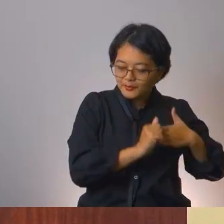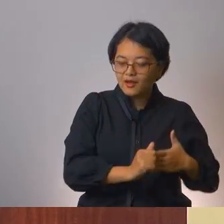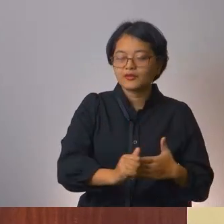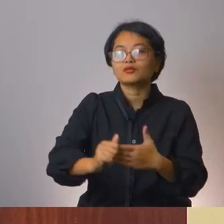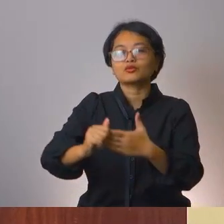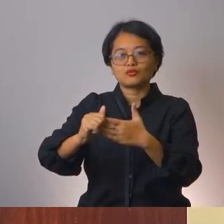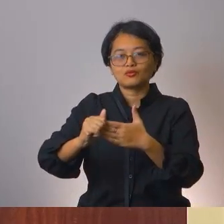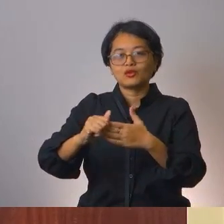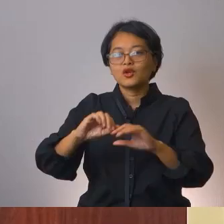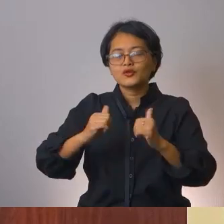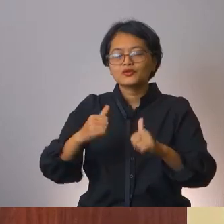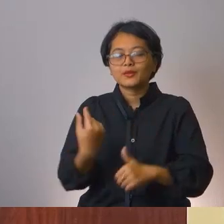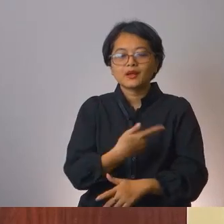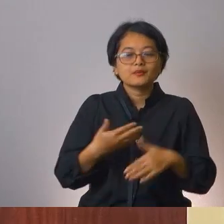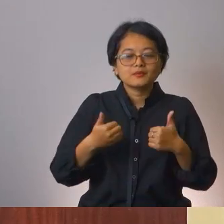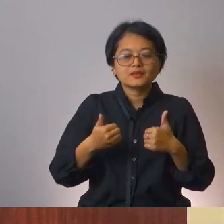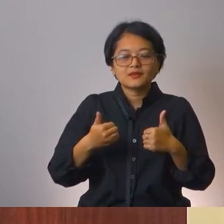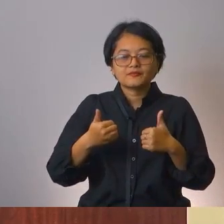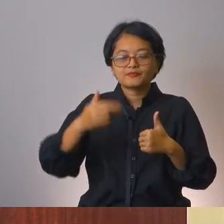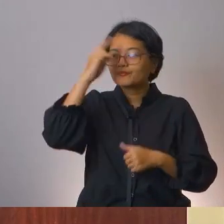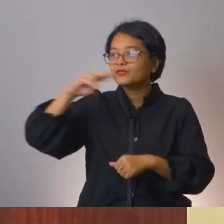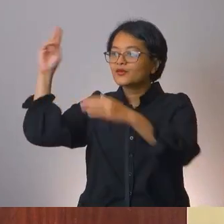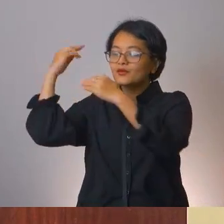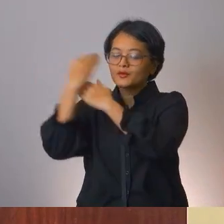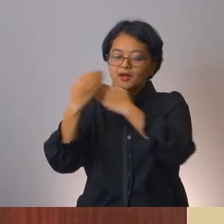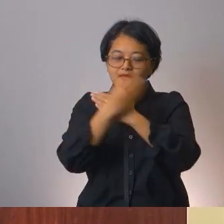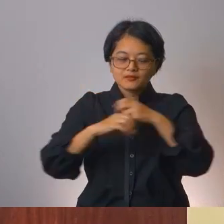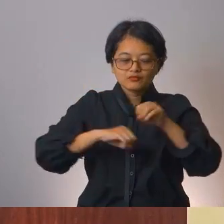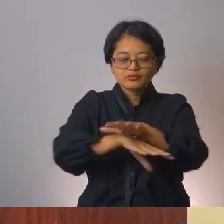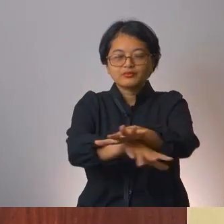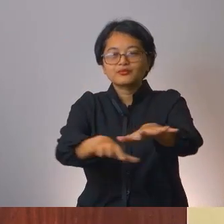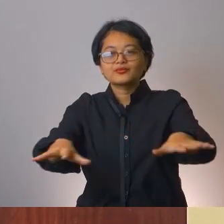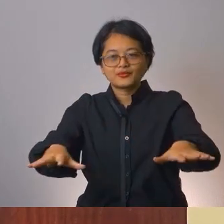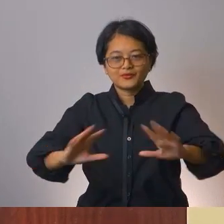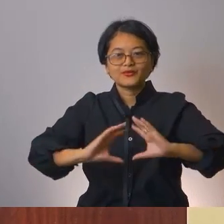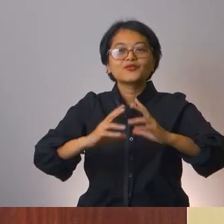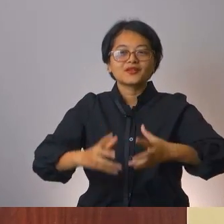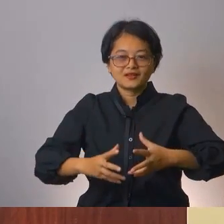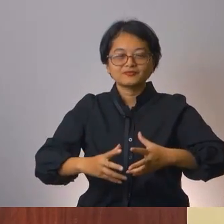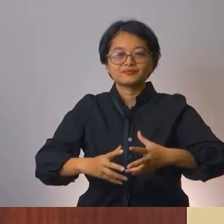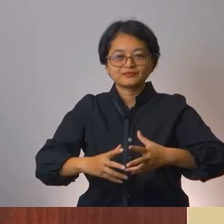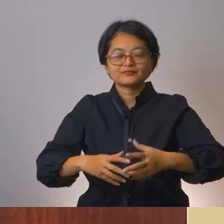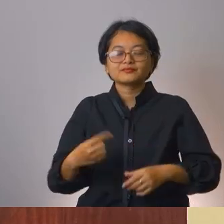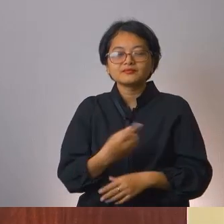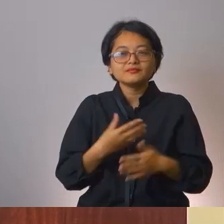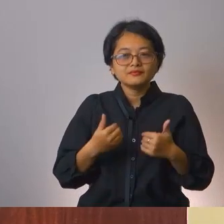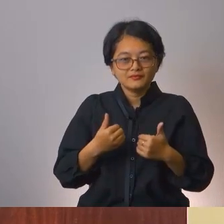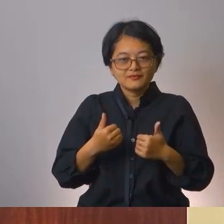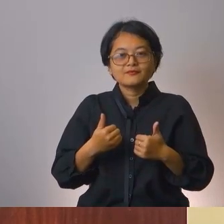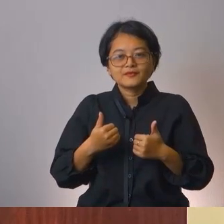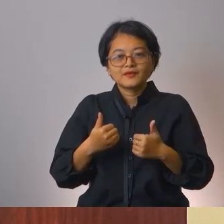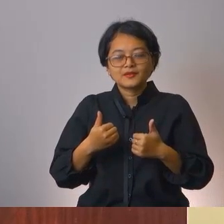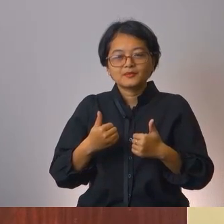Tuhan kepada dunia. Kami boleh menyabati setiap orang di sekitar kami, siapapun mereka,